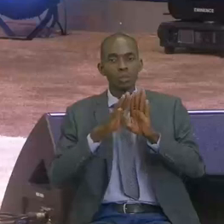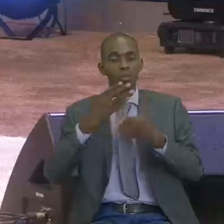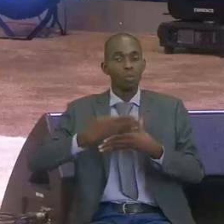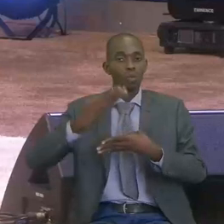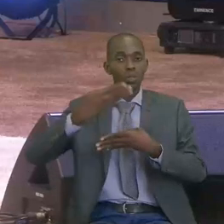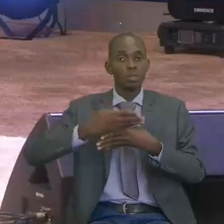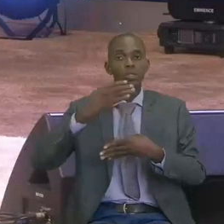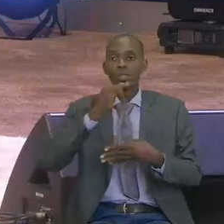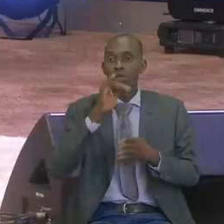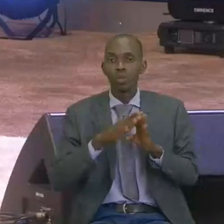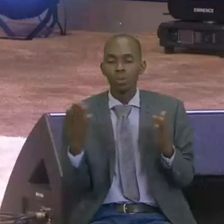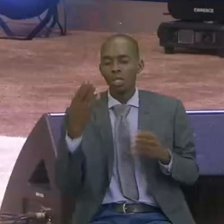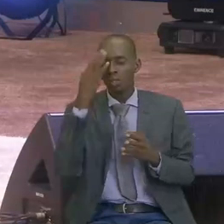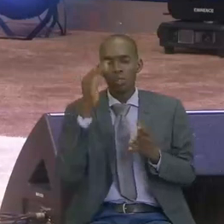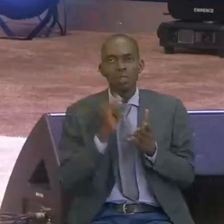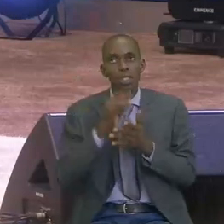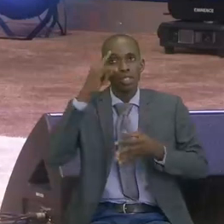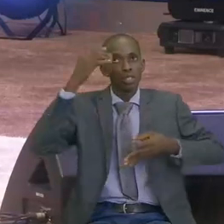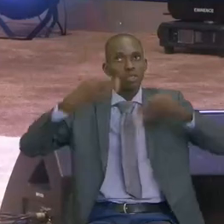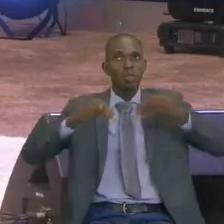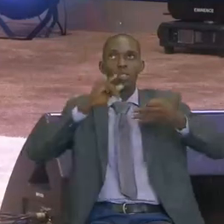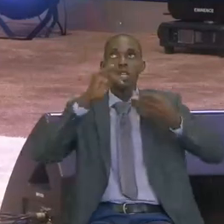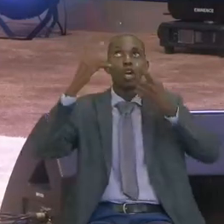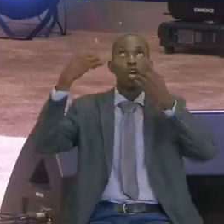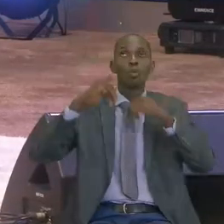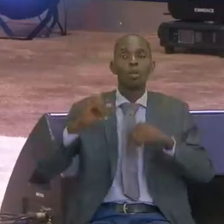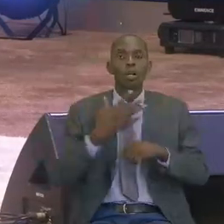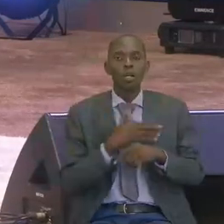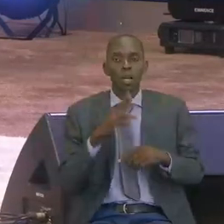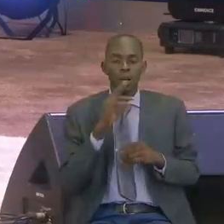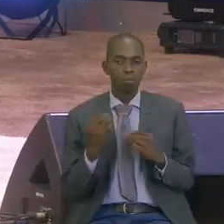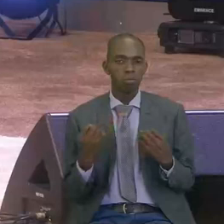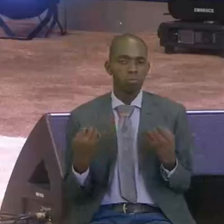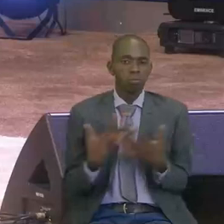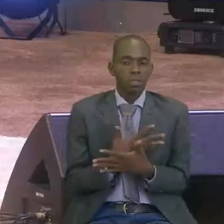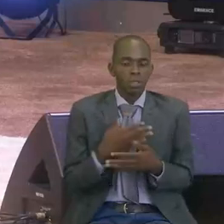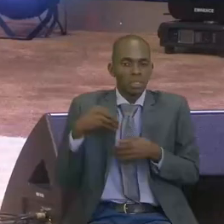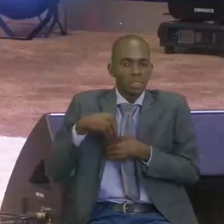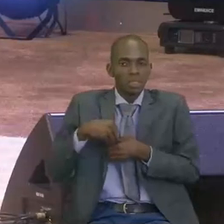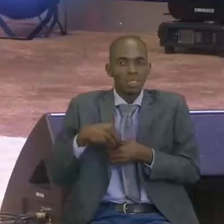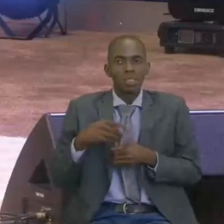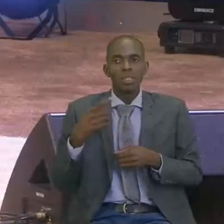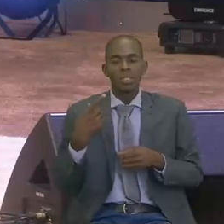vides, parfois la porte est ouverte, et ça que le jugement vient, et il est lutte au dedans. La